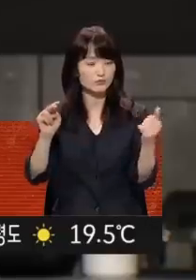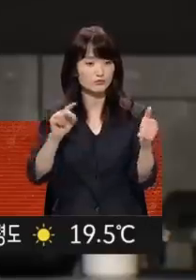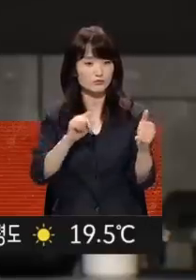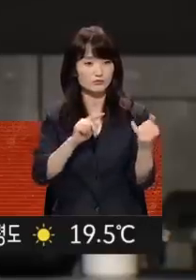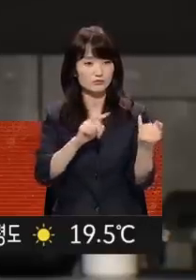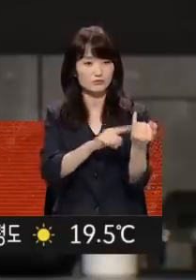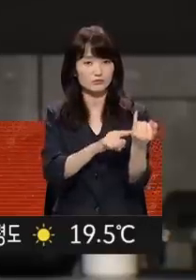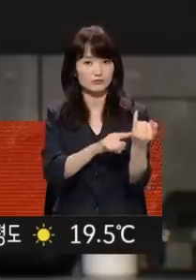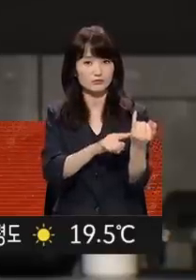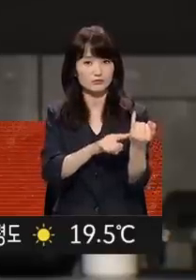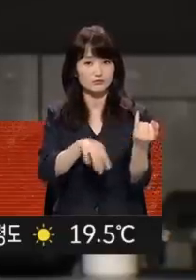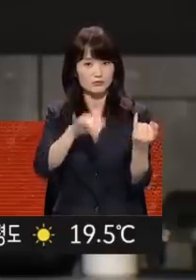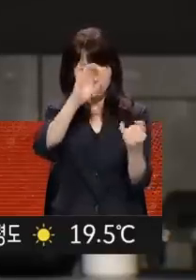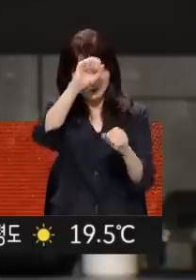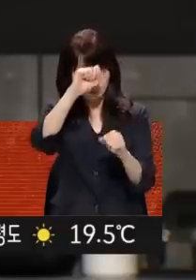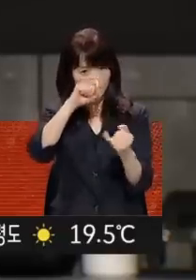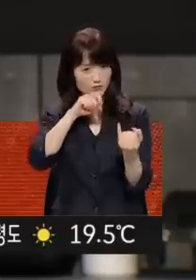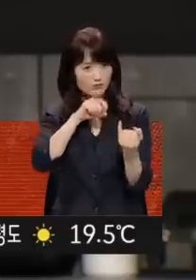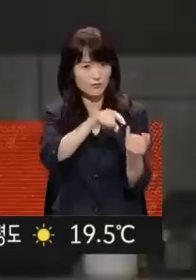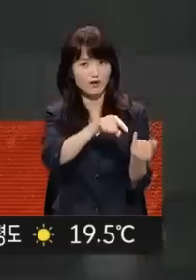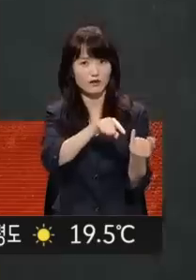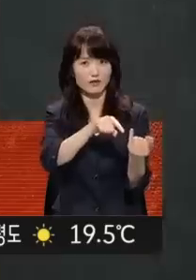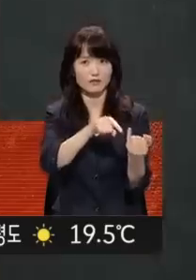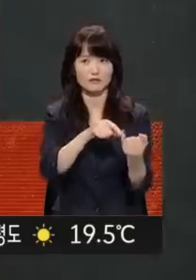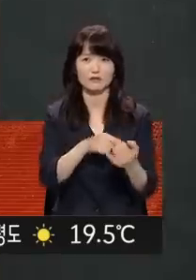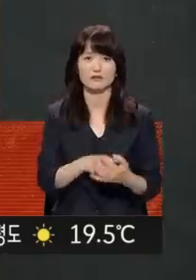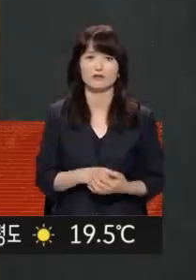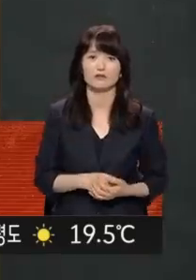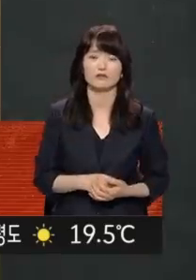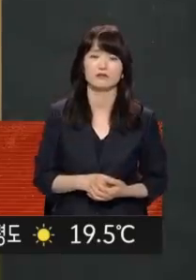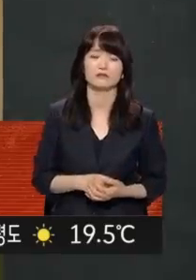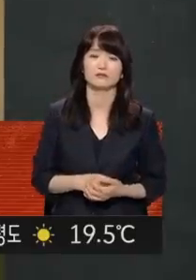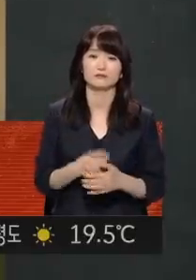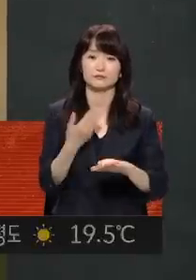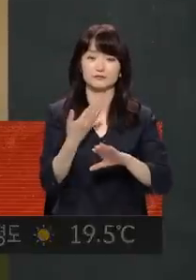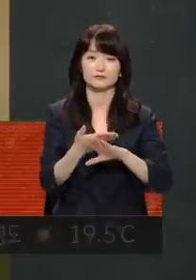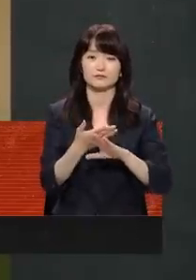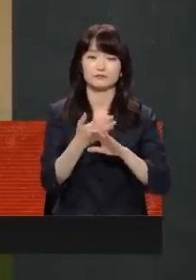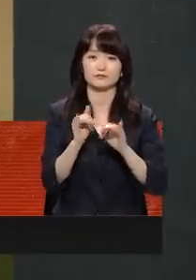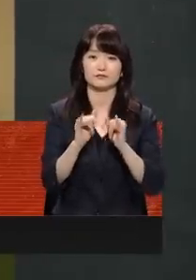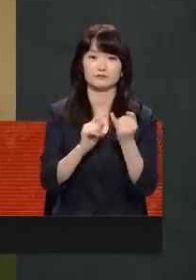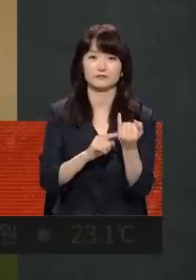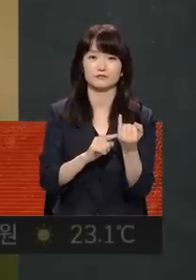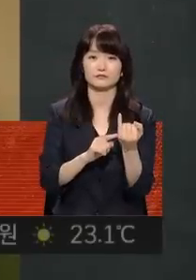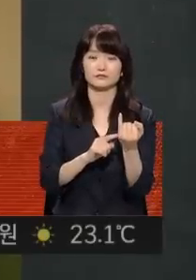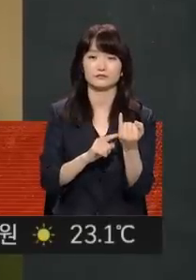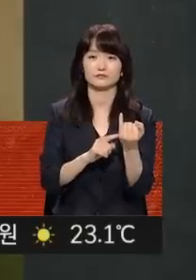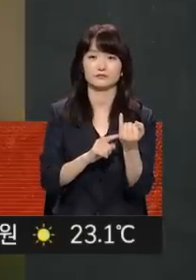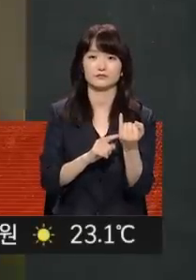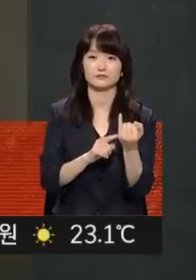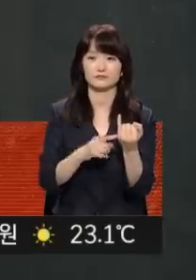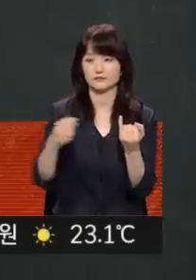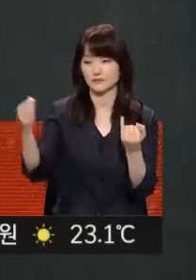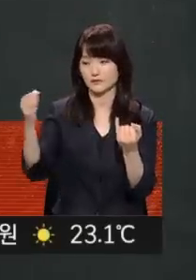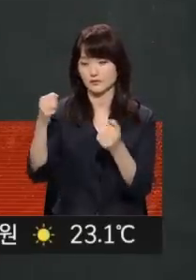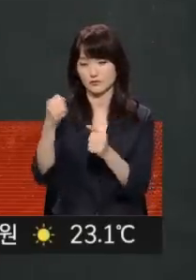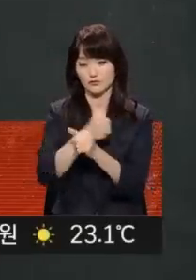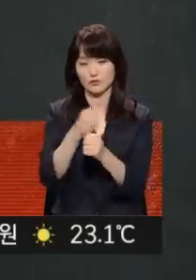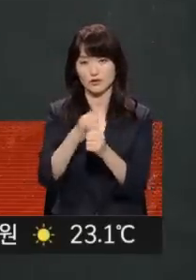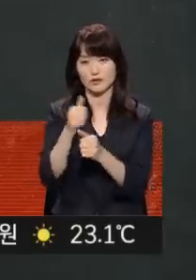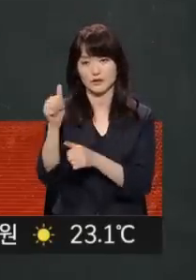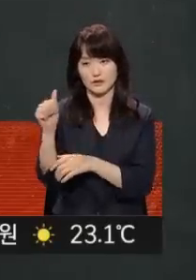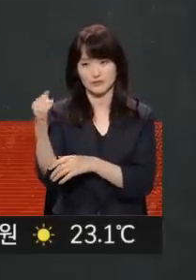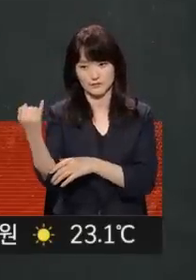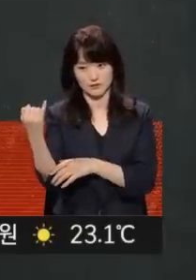발로 찼다라고 주장을 하고 있습니다 그리고 다른 여성과 폭행한 쪽이 남성한 사람과 여성 두명이었다는데